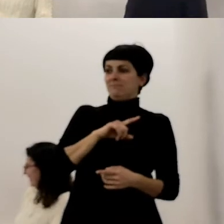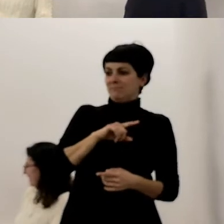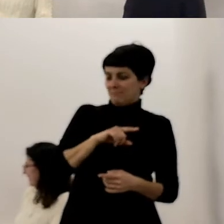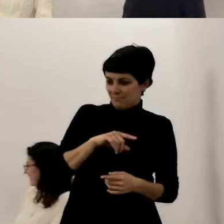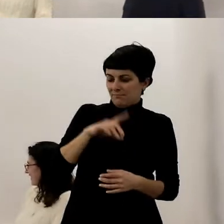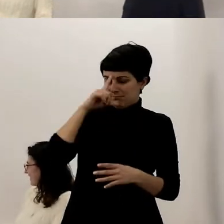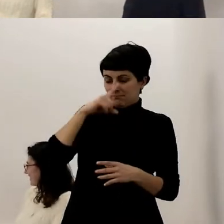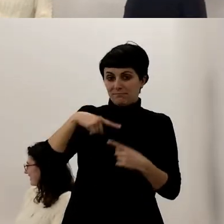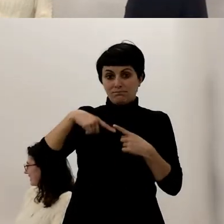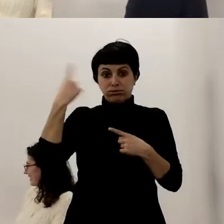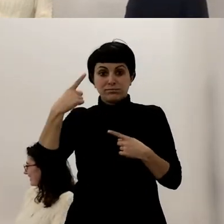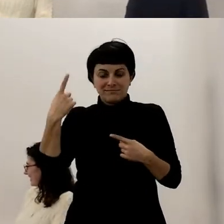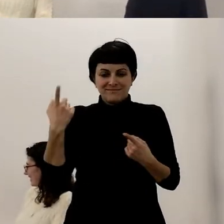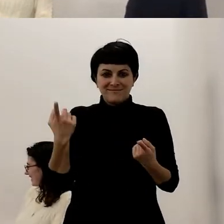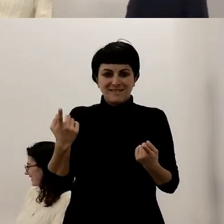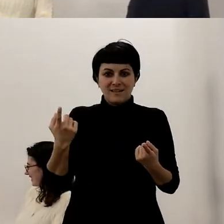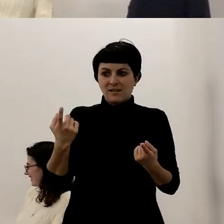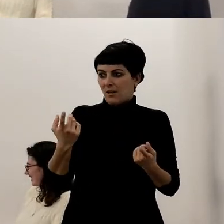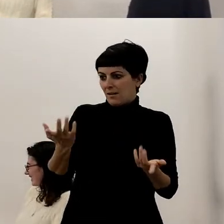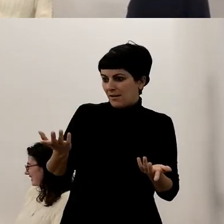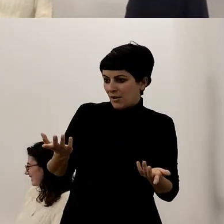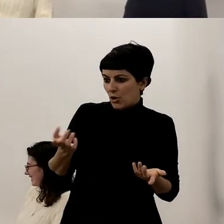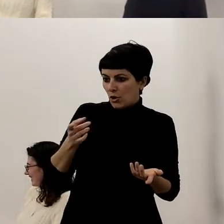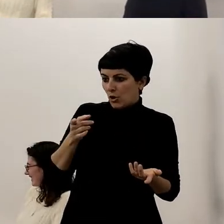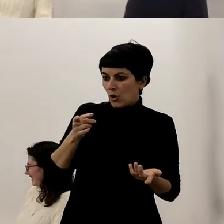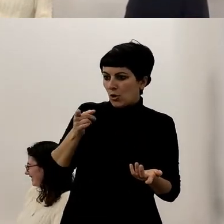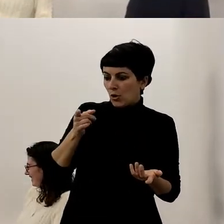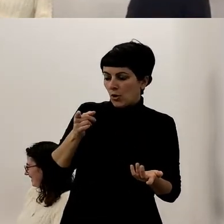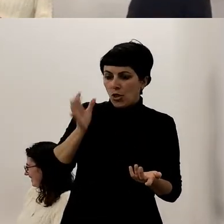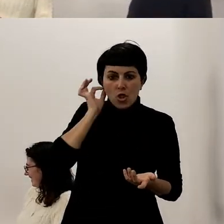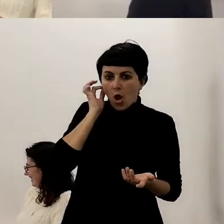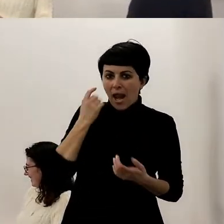No, i són coses d'aquelles de dir, home, parlem-ne.